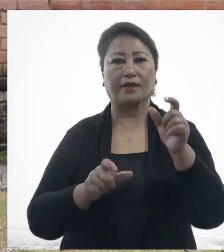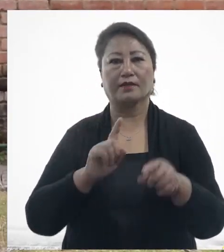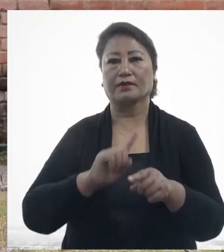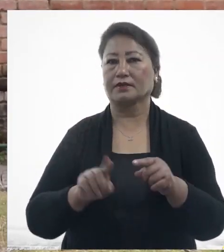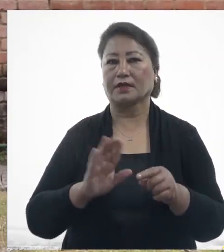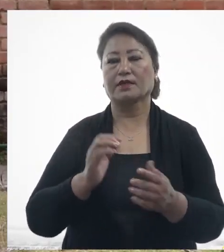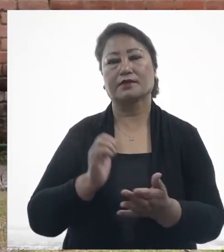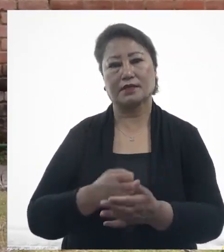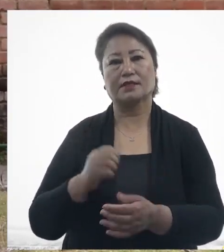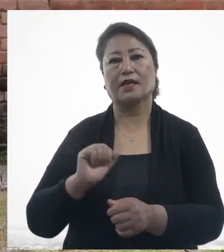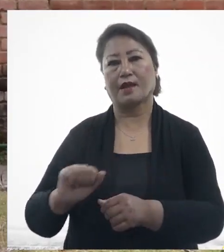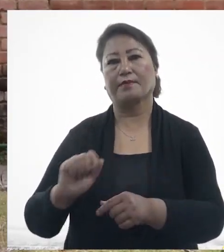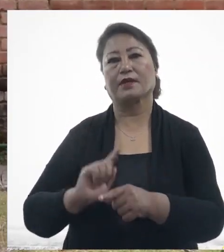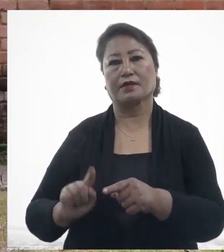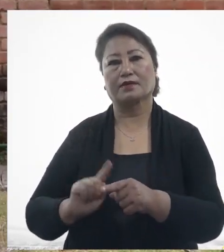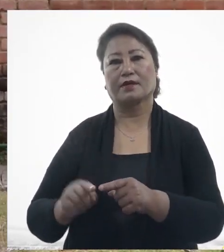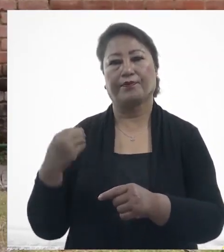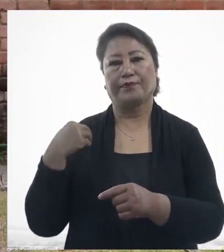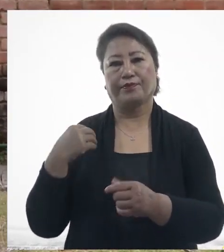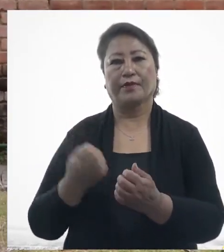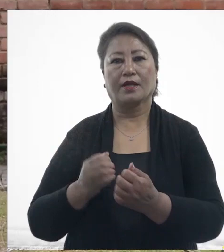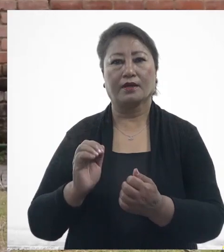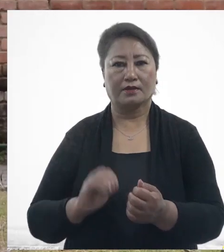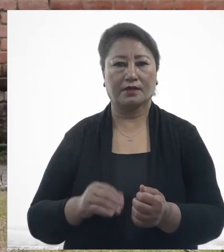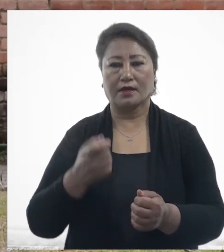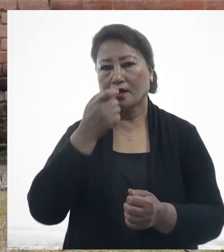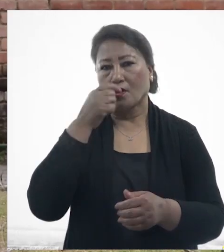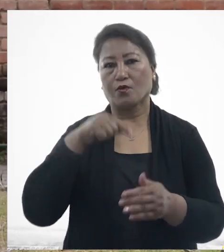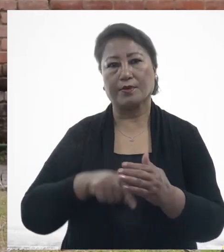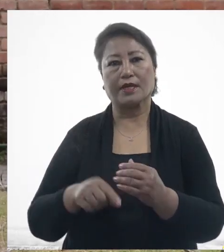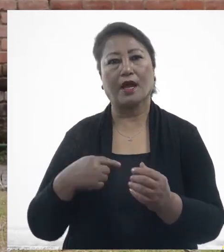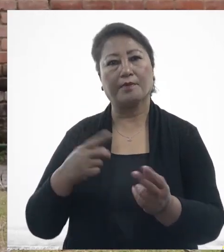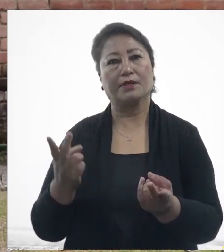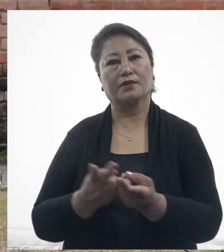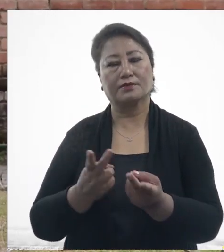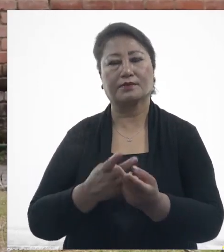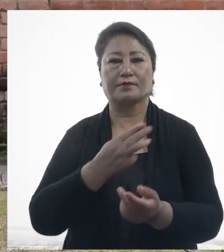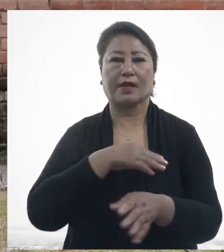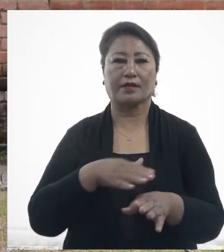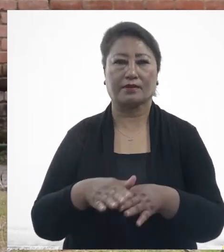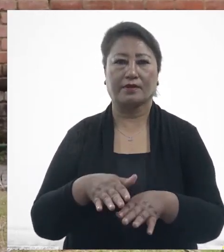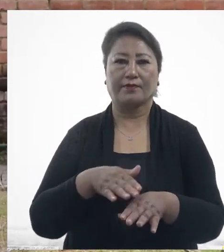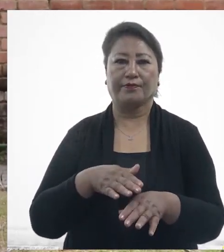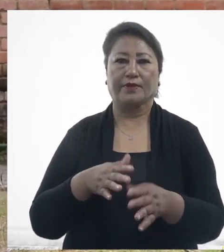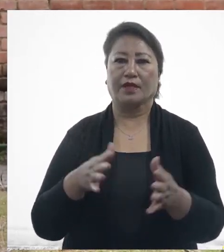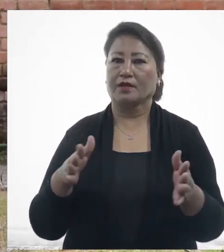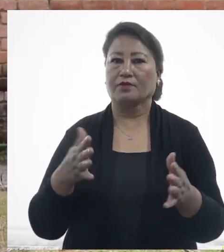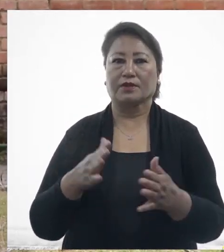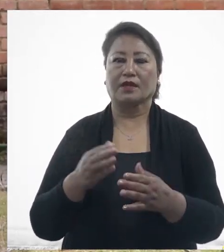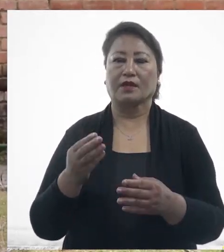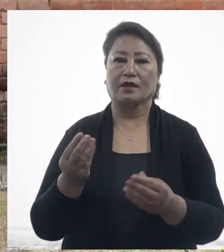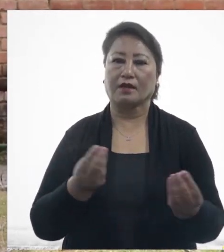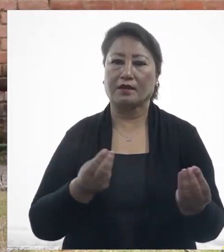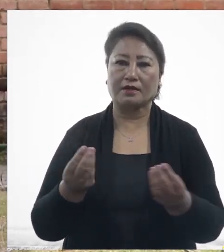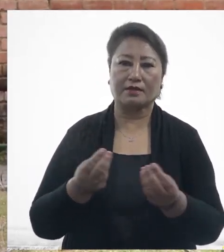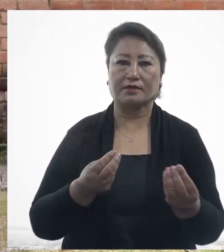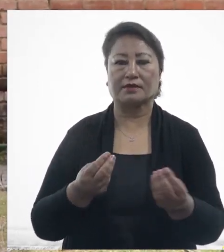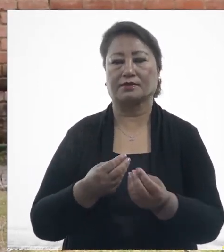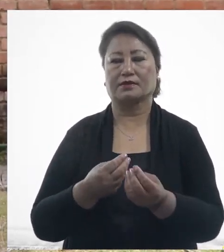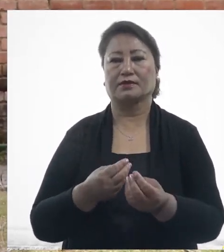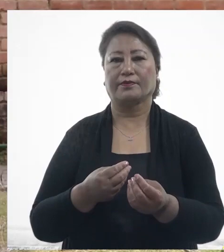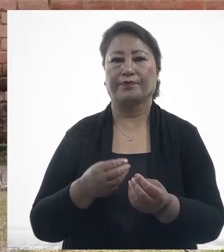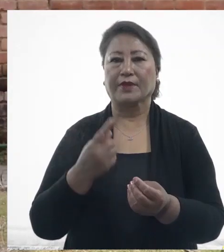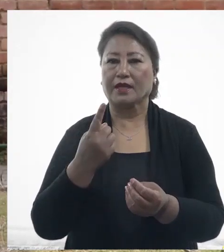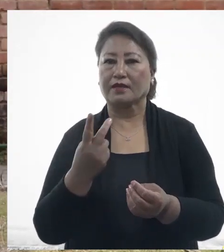संस्थाले नै बिहान गर्छ। किनभने चाहिँ गाउँमा अब पराजस हामी जस्ता मान्छेहरू पराजस हुँदैनन्, भए पनि अब